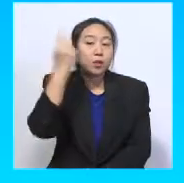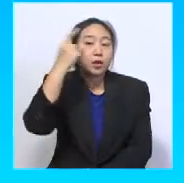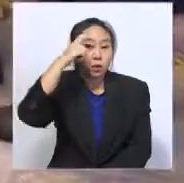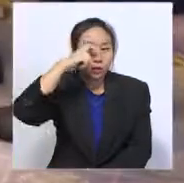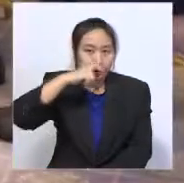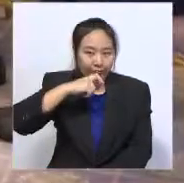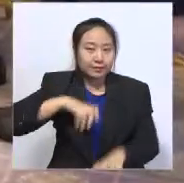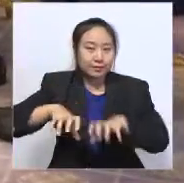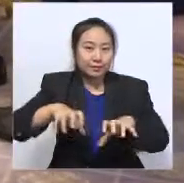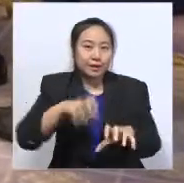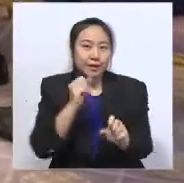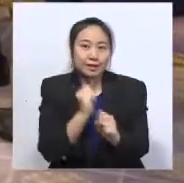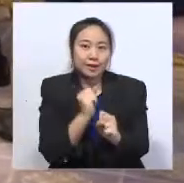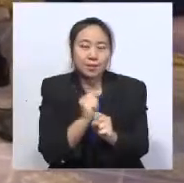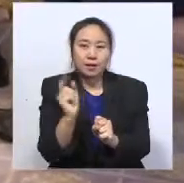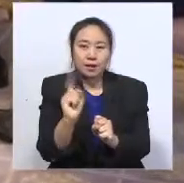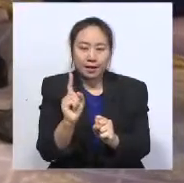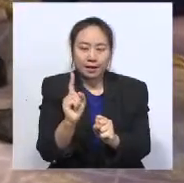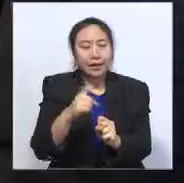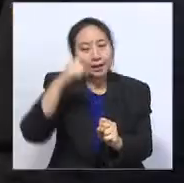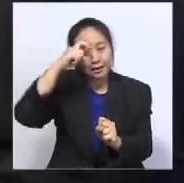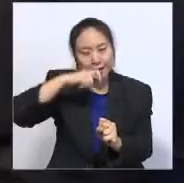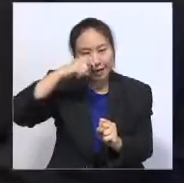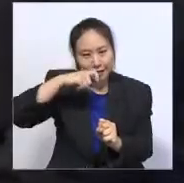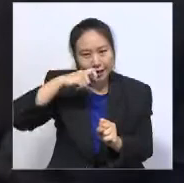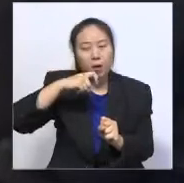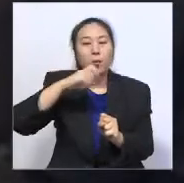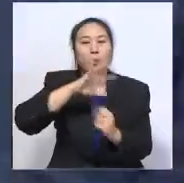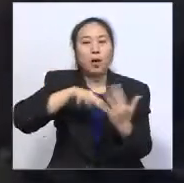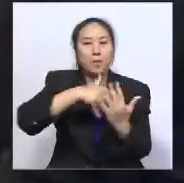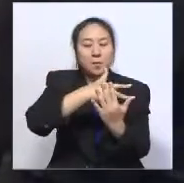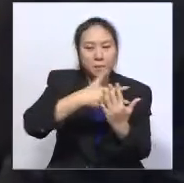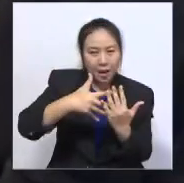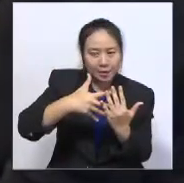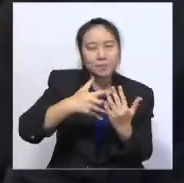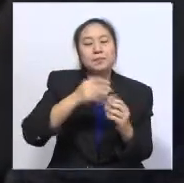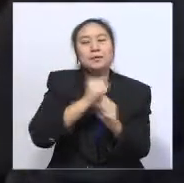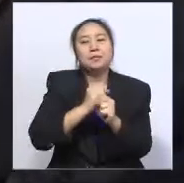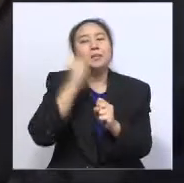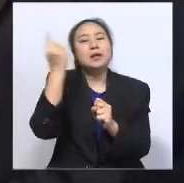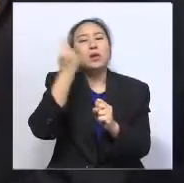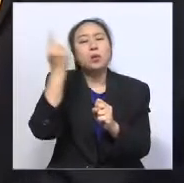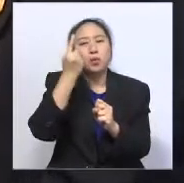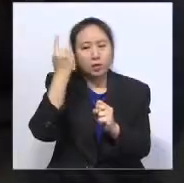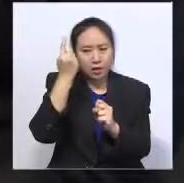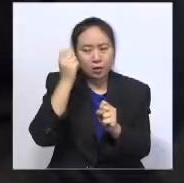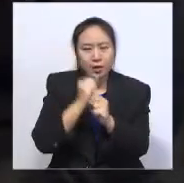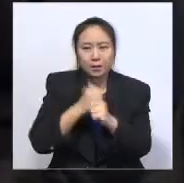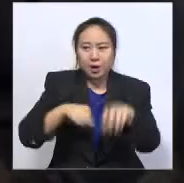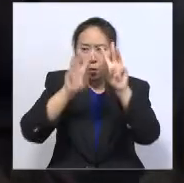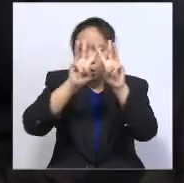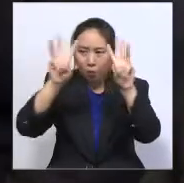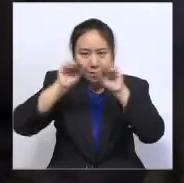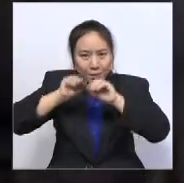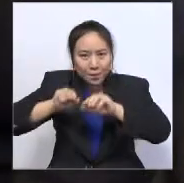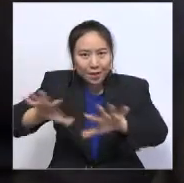ทศไทยจัดทำนะครับ Thailand Tourism Platform นะครับก็จะจัดทำแพลตฟอร์มนี้ลงบนตลาดออนไล